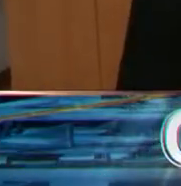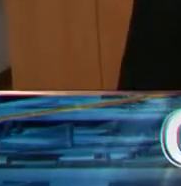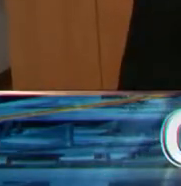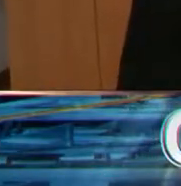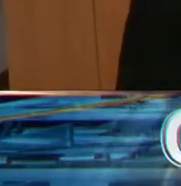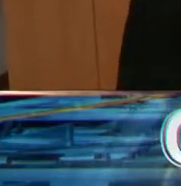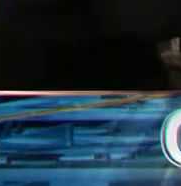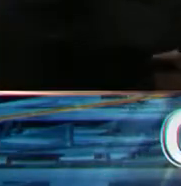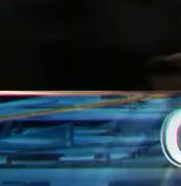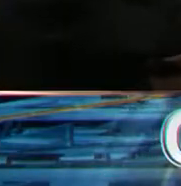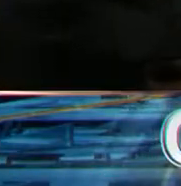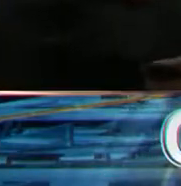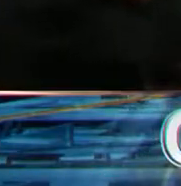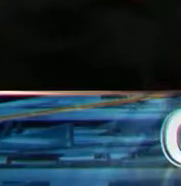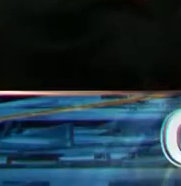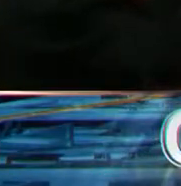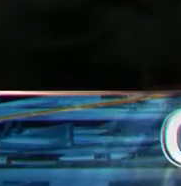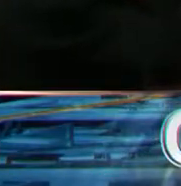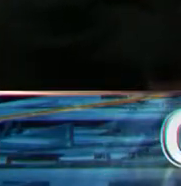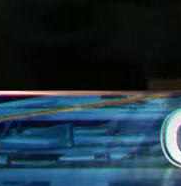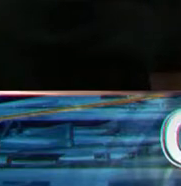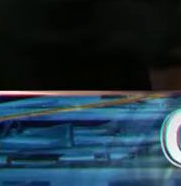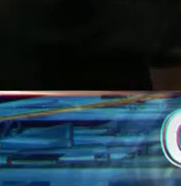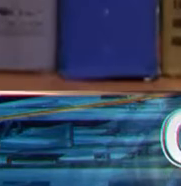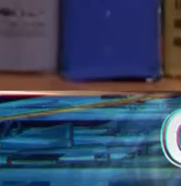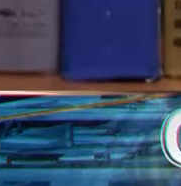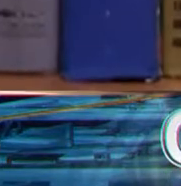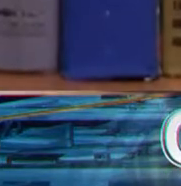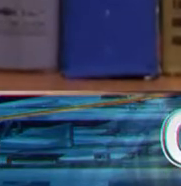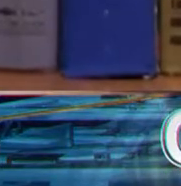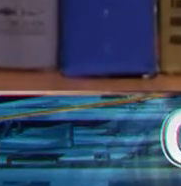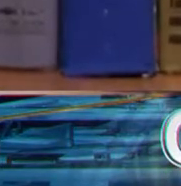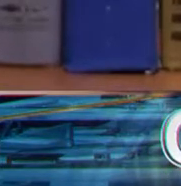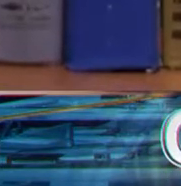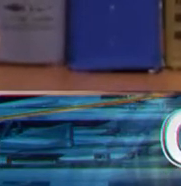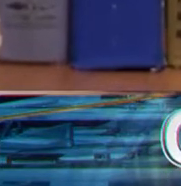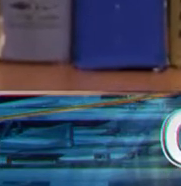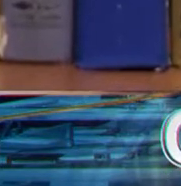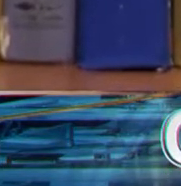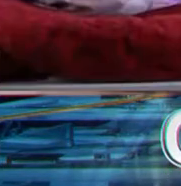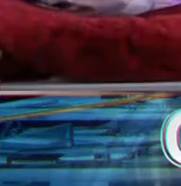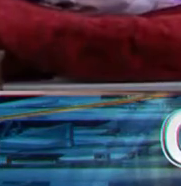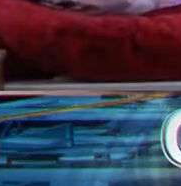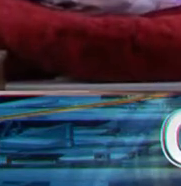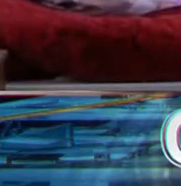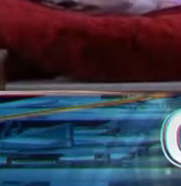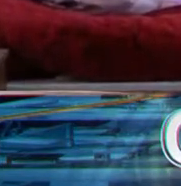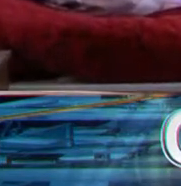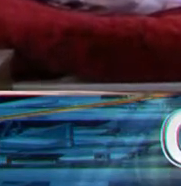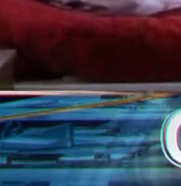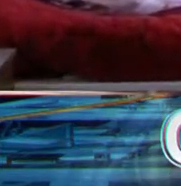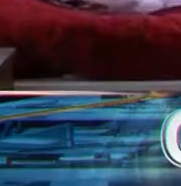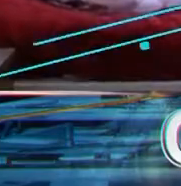Бомжами не рождаются. 157 человек были размещены в Центр адаптации лиц без определенного места жительства в прошлом году. И у